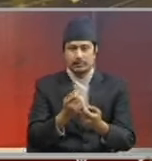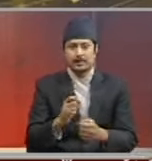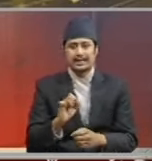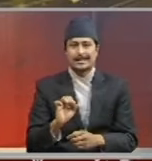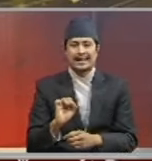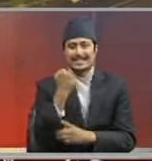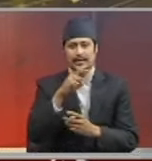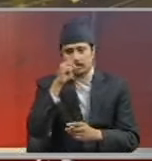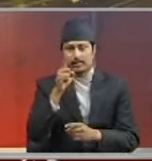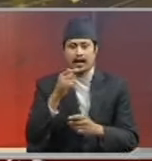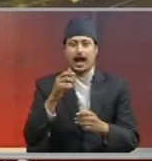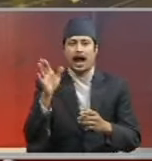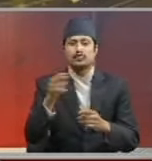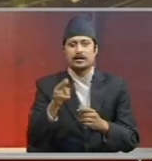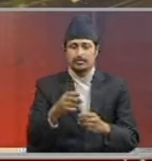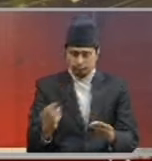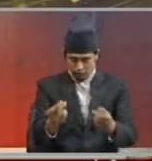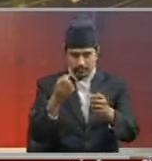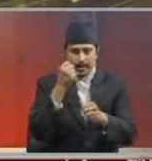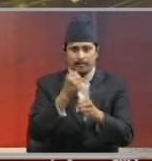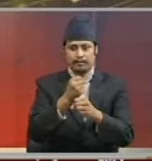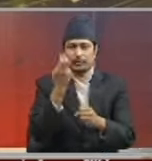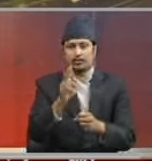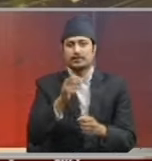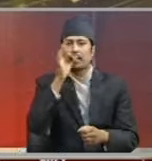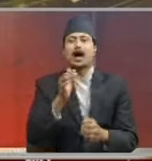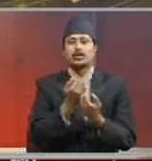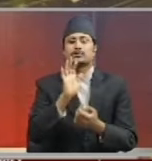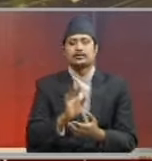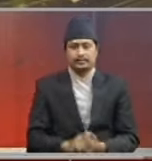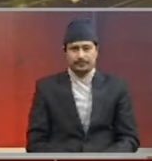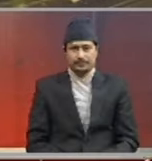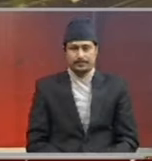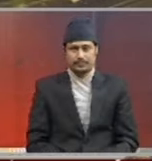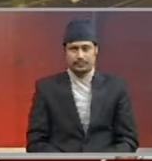गौरवका आयोजना निर्माण कार्य समेत द्रुत गतिमा अघि बढेको दावी गरेका छन्।